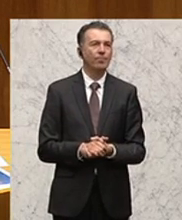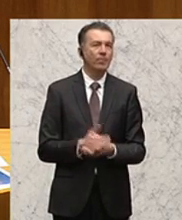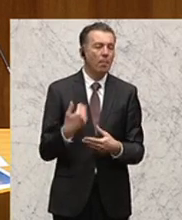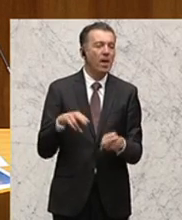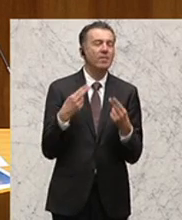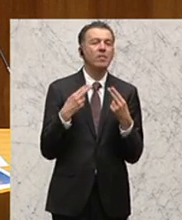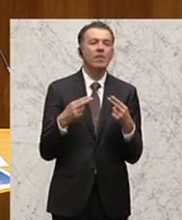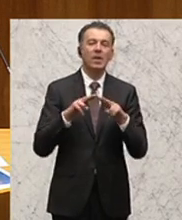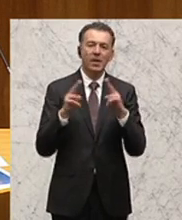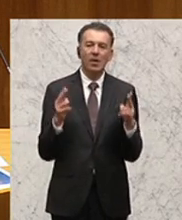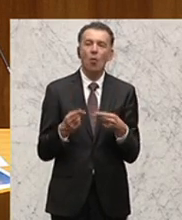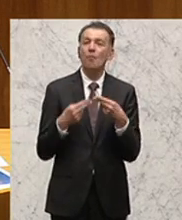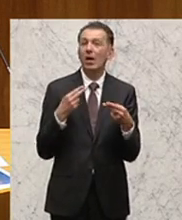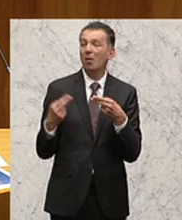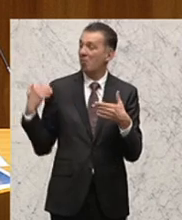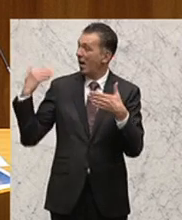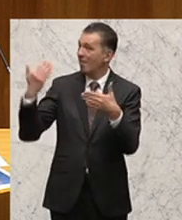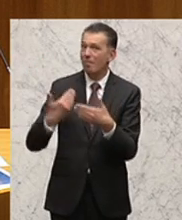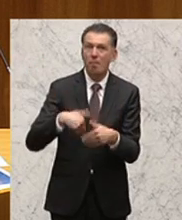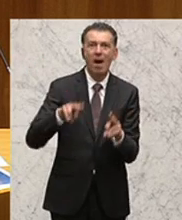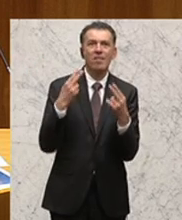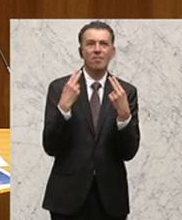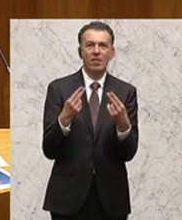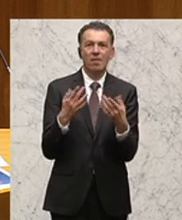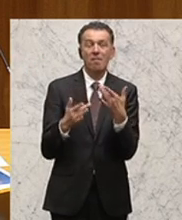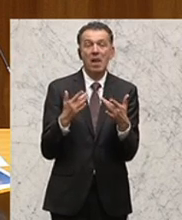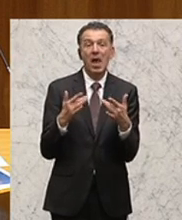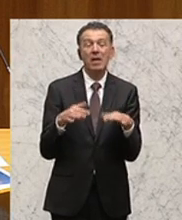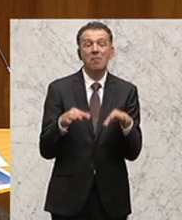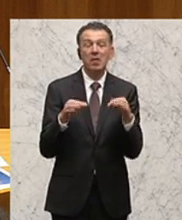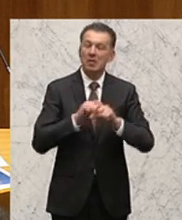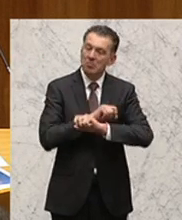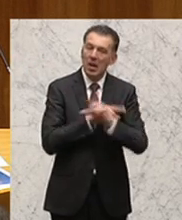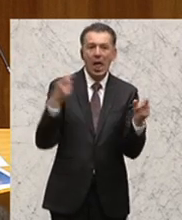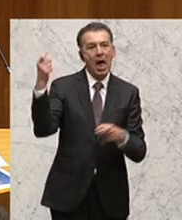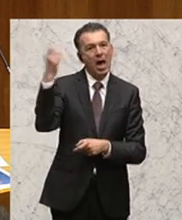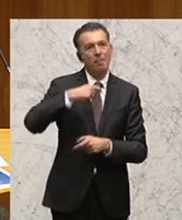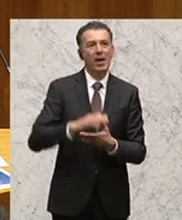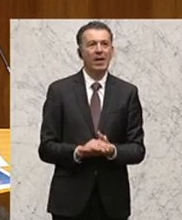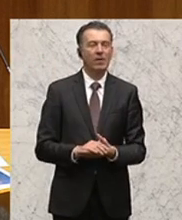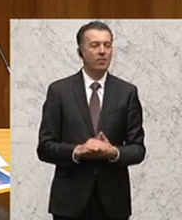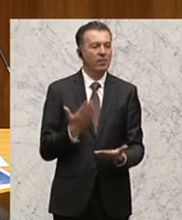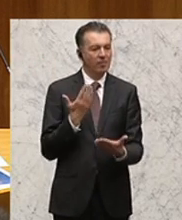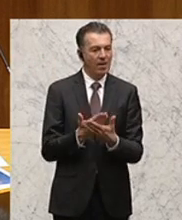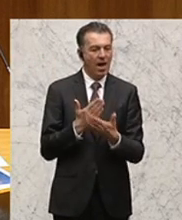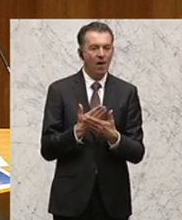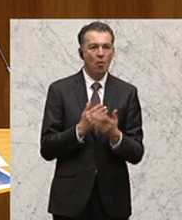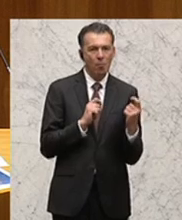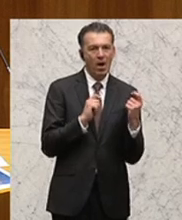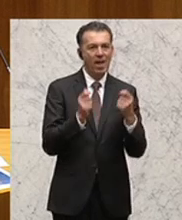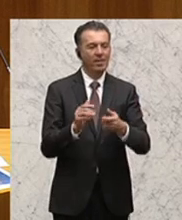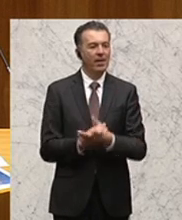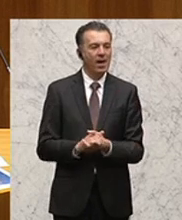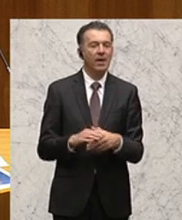wichtigsten Umweltkonferenz vielleicht ever eine Position zu finden. Und ich stelle bei der